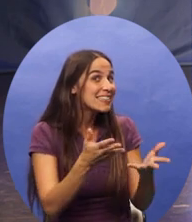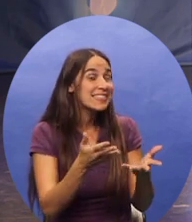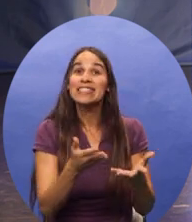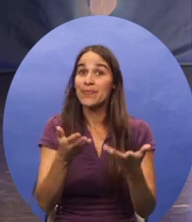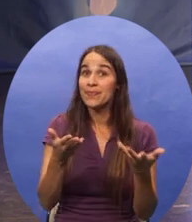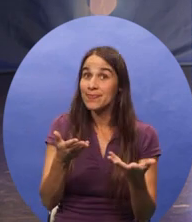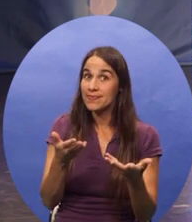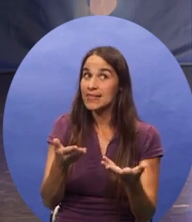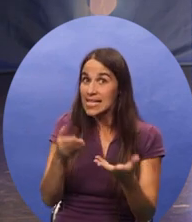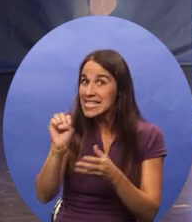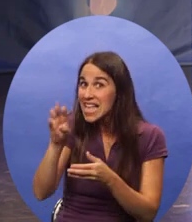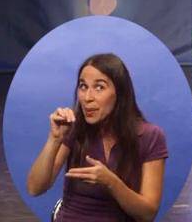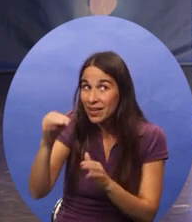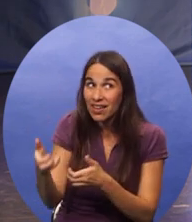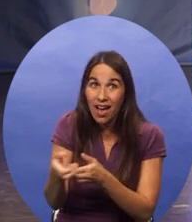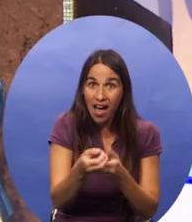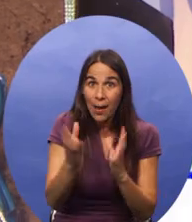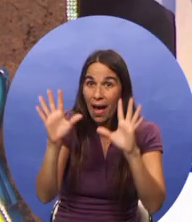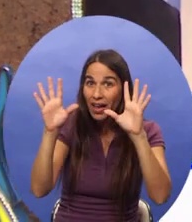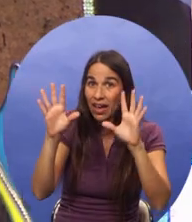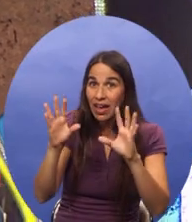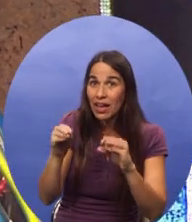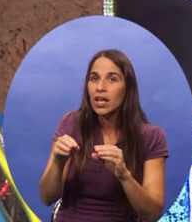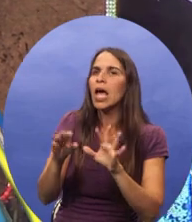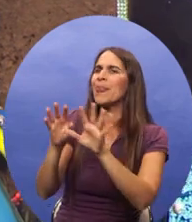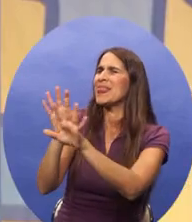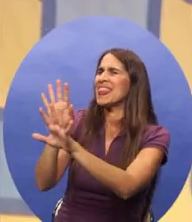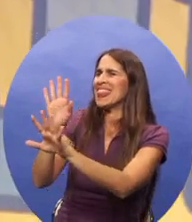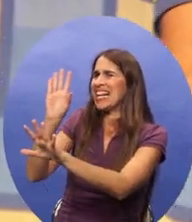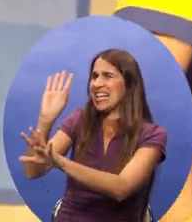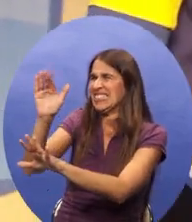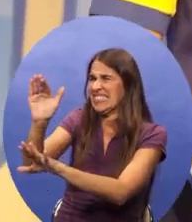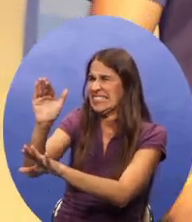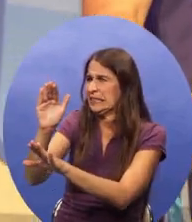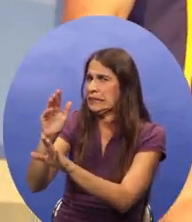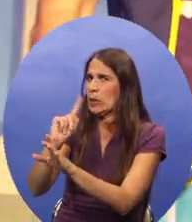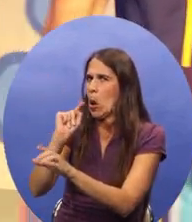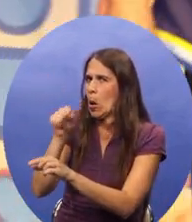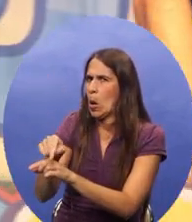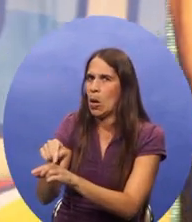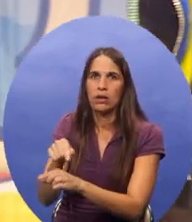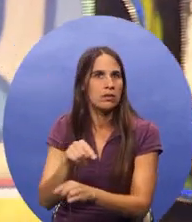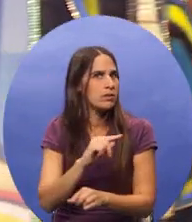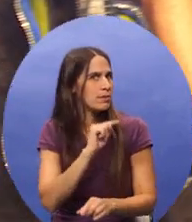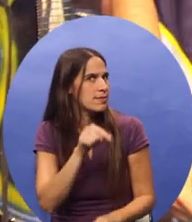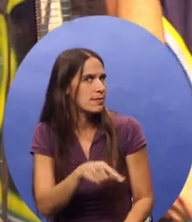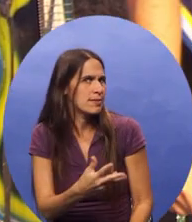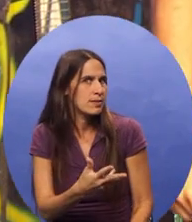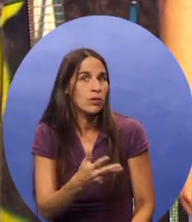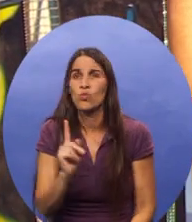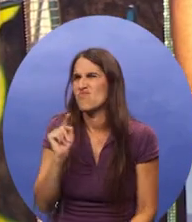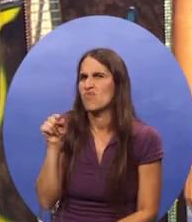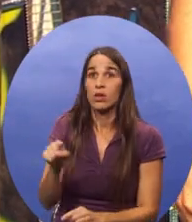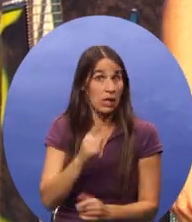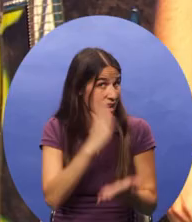סמי הקבאי! דרור, סמי הקבאי לא פה. מה זאת אומרת לא פה? הוא לא פה. קבעתם